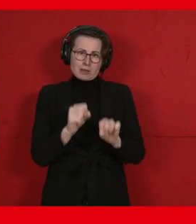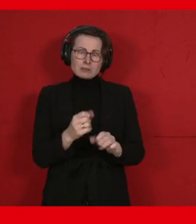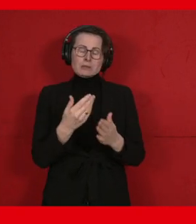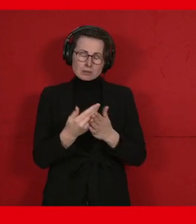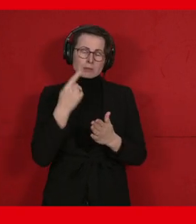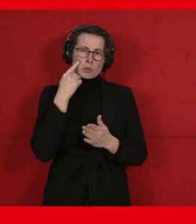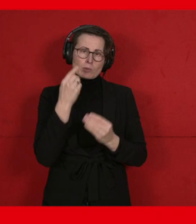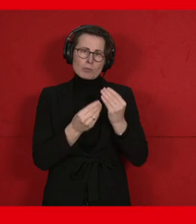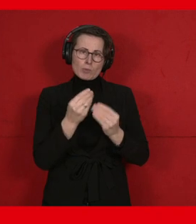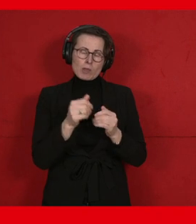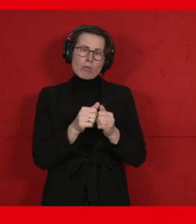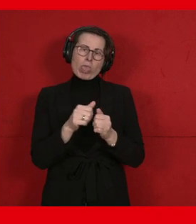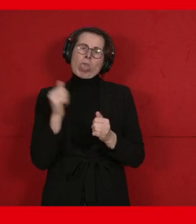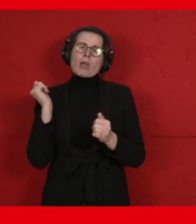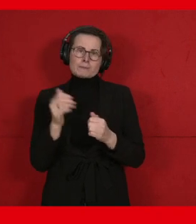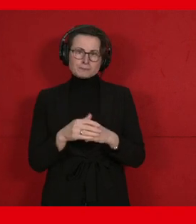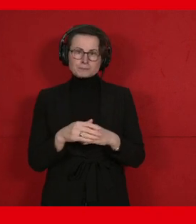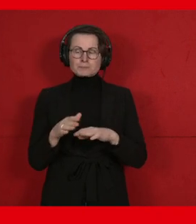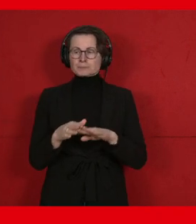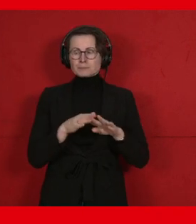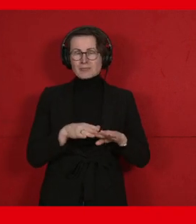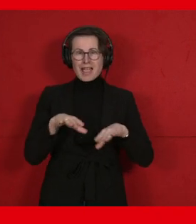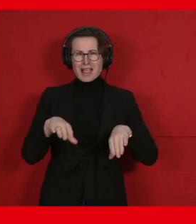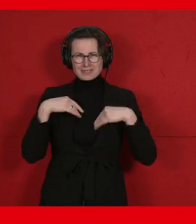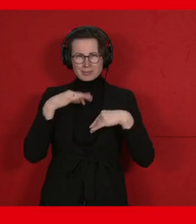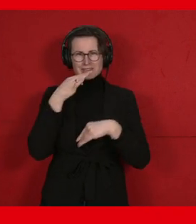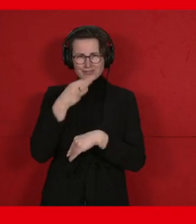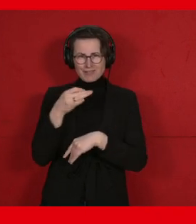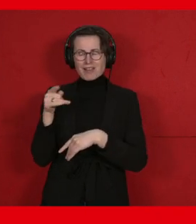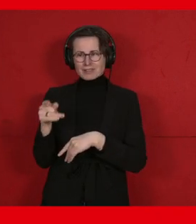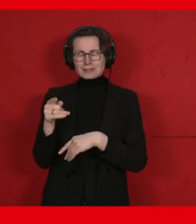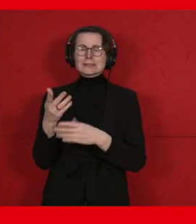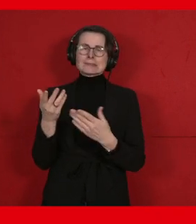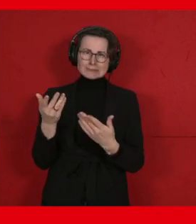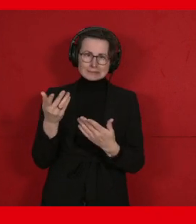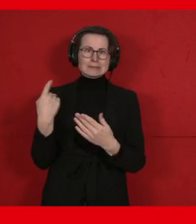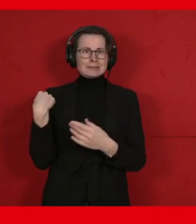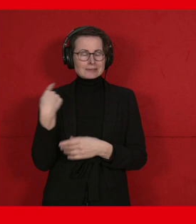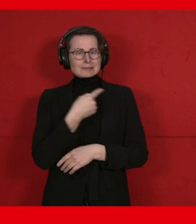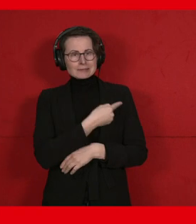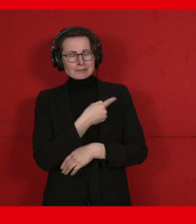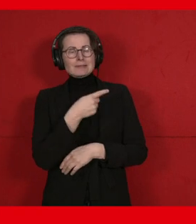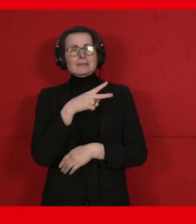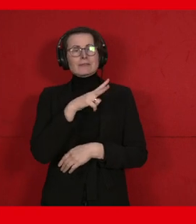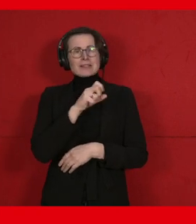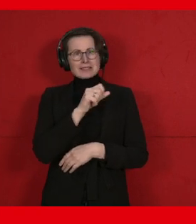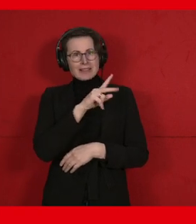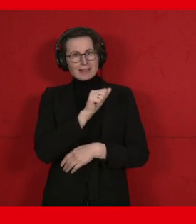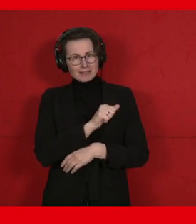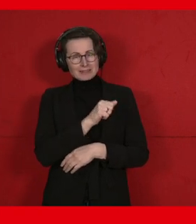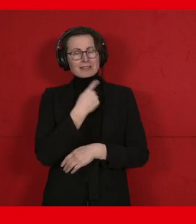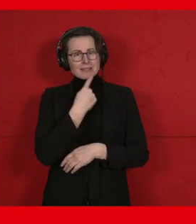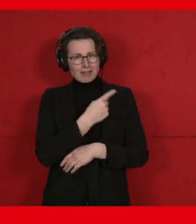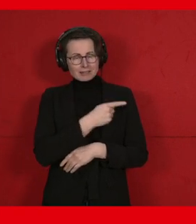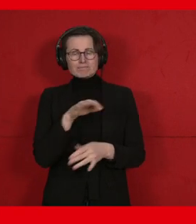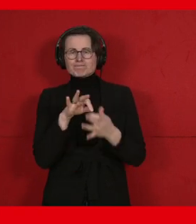Riesenproblem. Und die Akzeptanzfrage ist tatsächlich die andere. Auch da kann ich anknüpfen an das, was Michael Vassiliadis